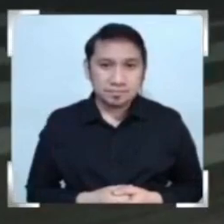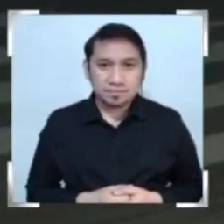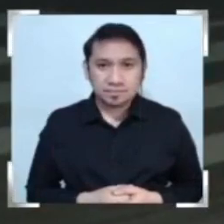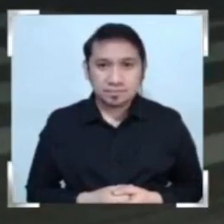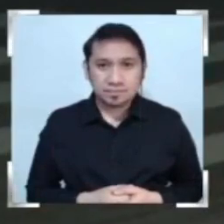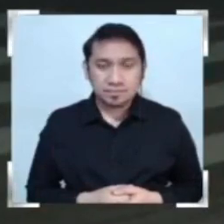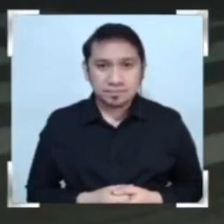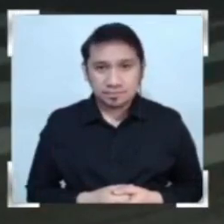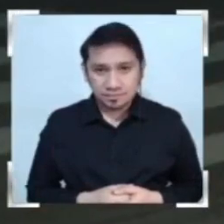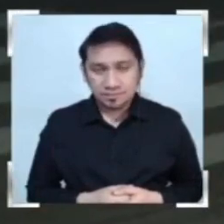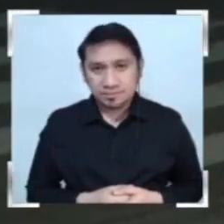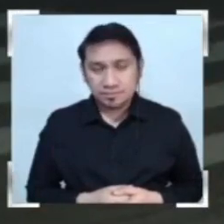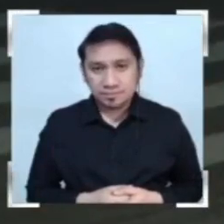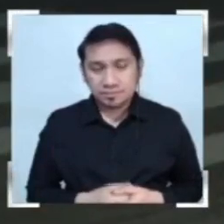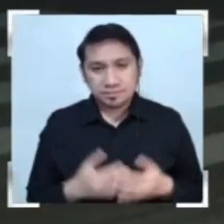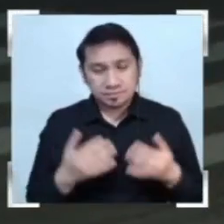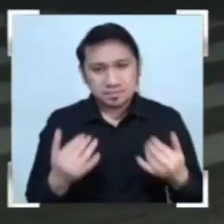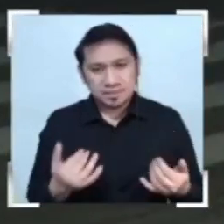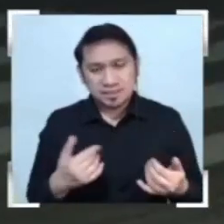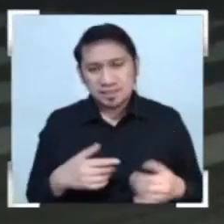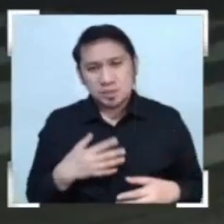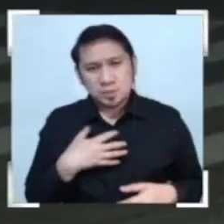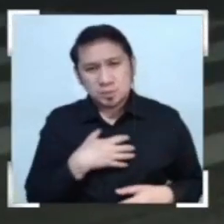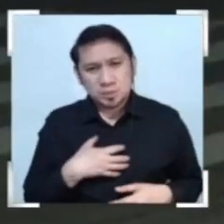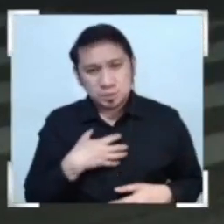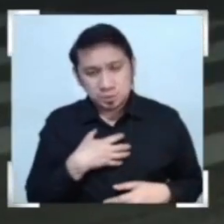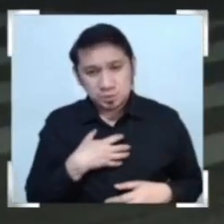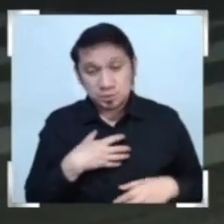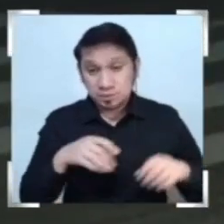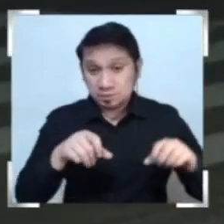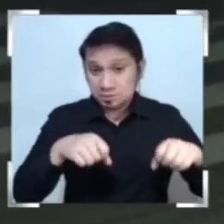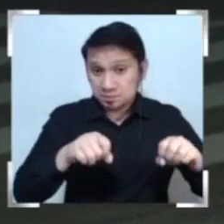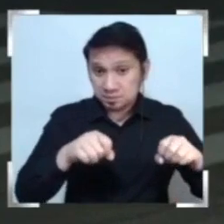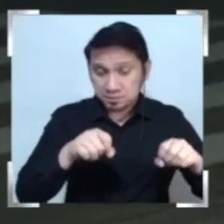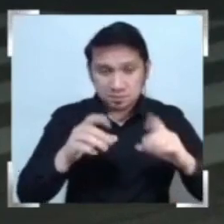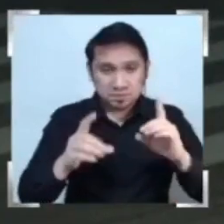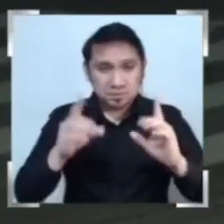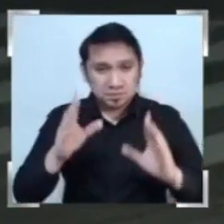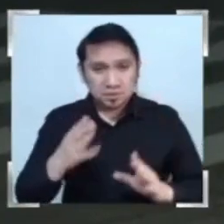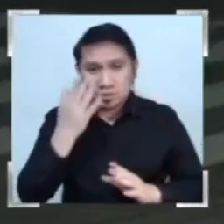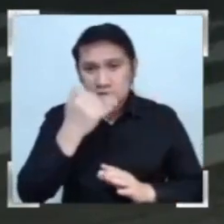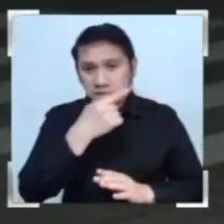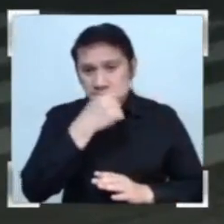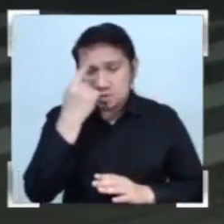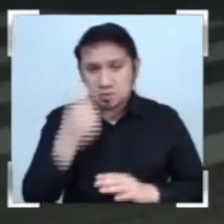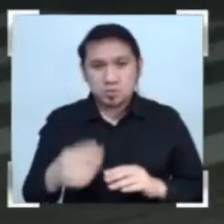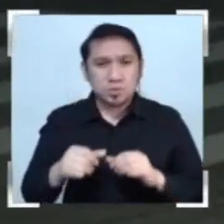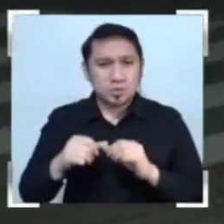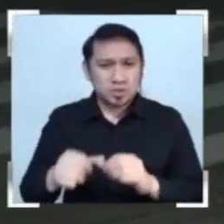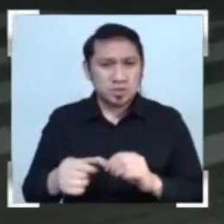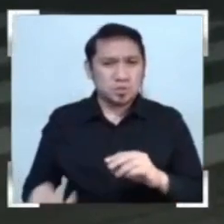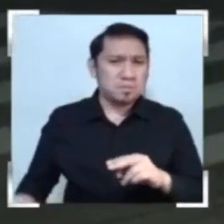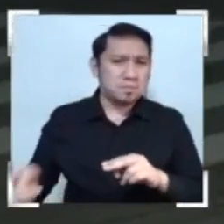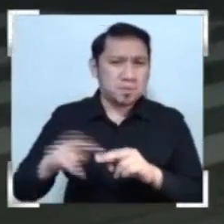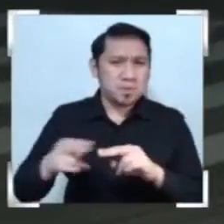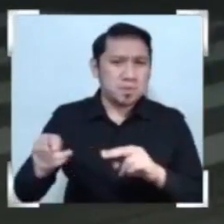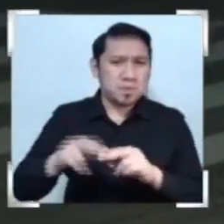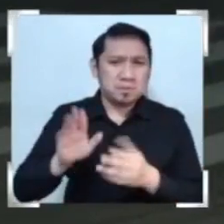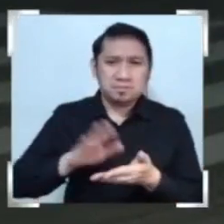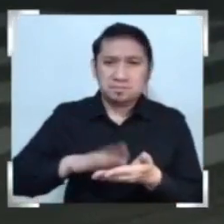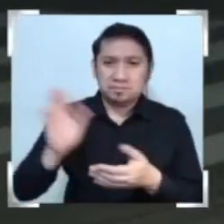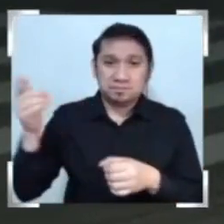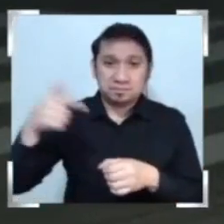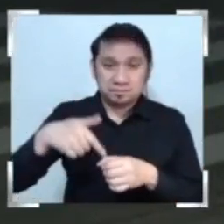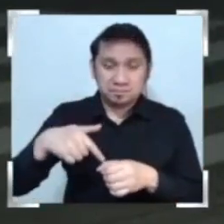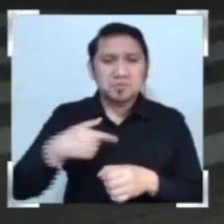Pia, Igan, umaaray na rin pati mga tricycle driver dahil sa walang prenong oil price hike. Kaya sana naman daw payagan na silang magtaas